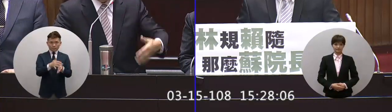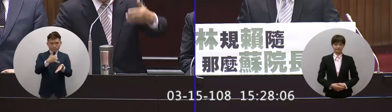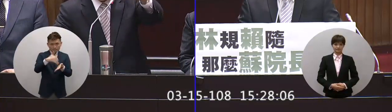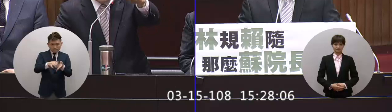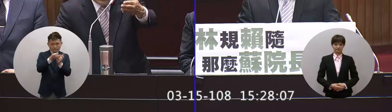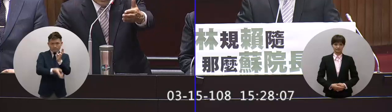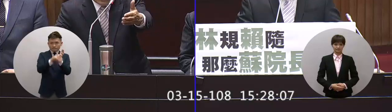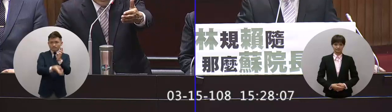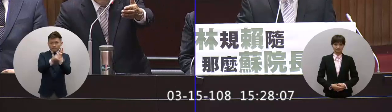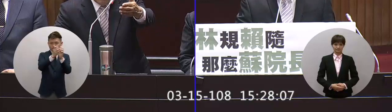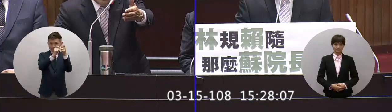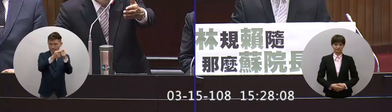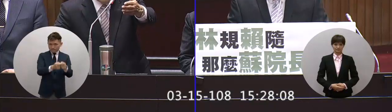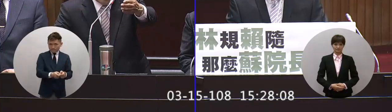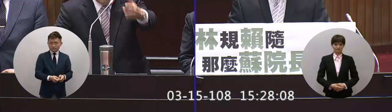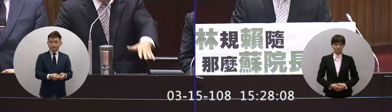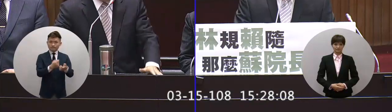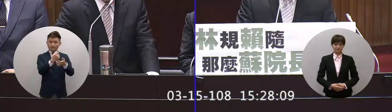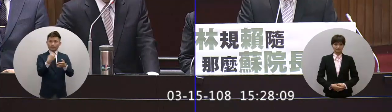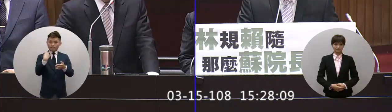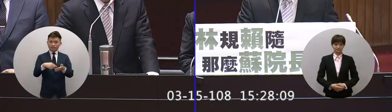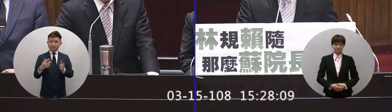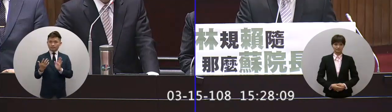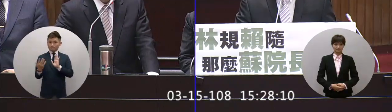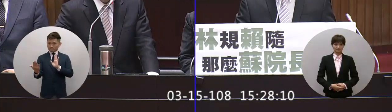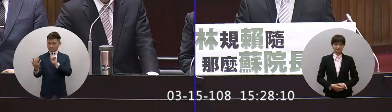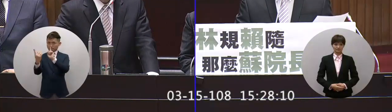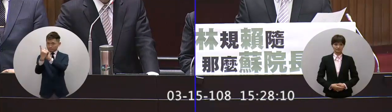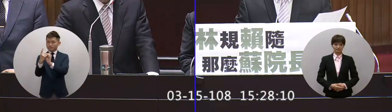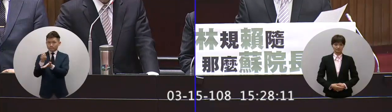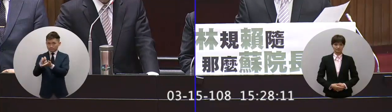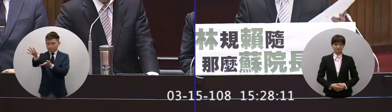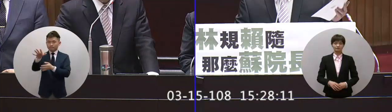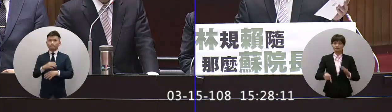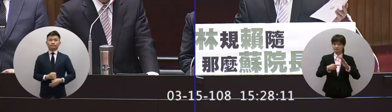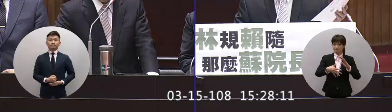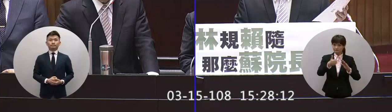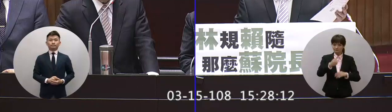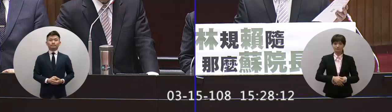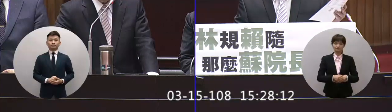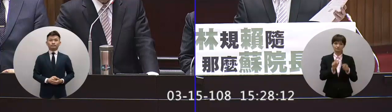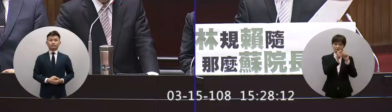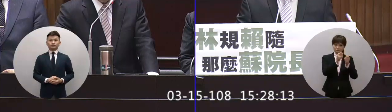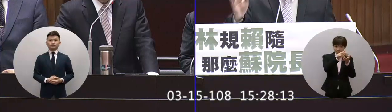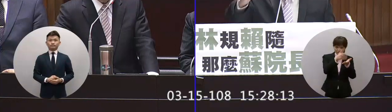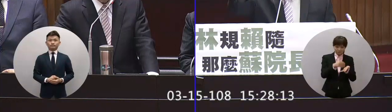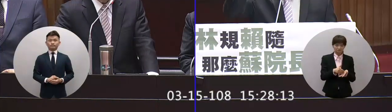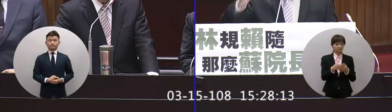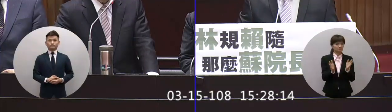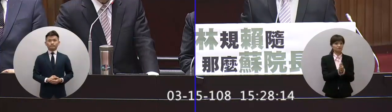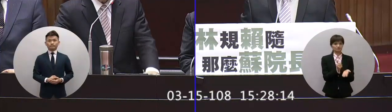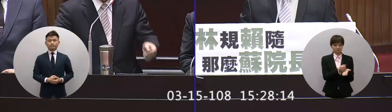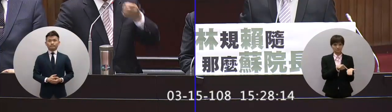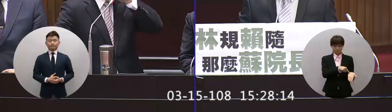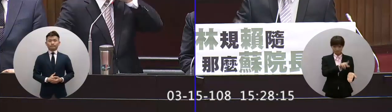算，并且跟委员做面报。 那个院长，精算都出来了，假如你